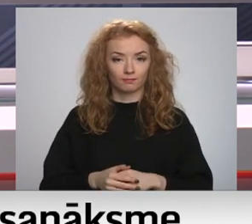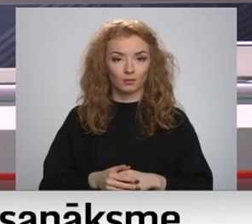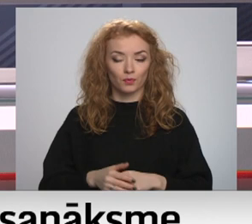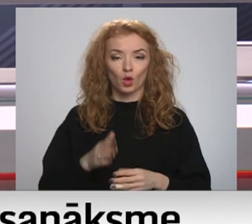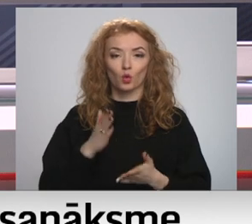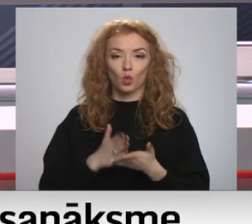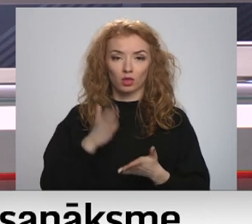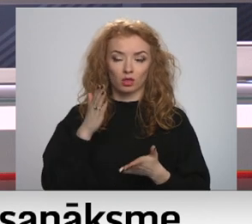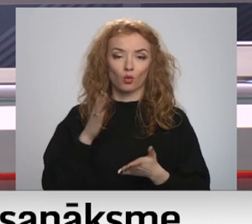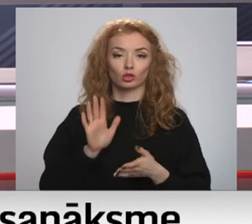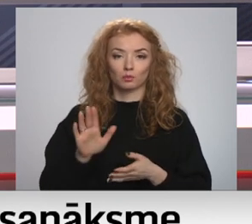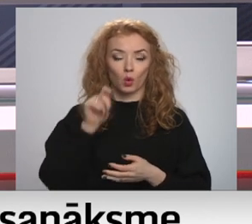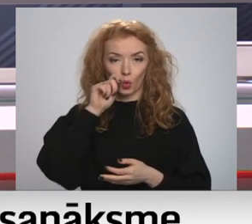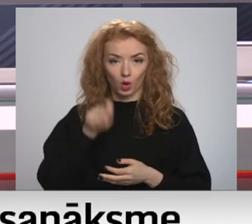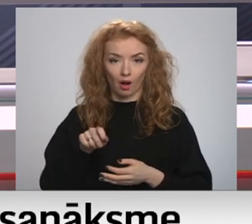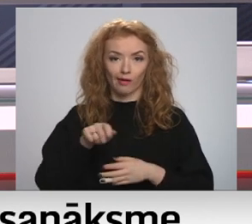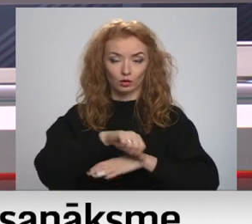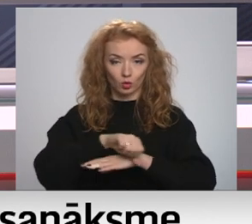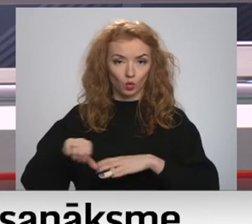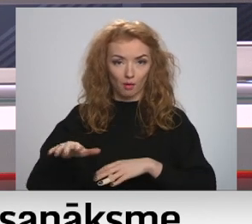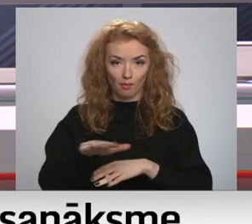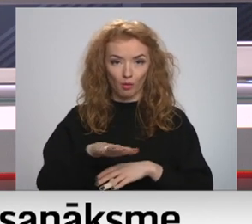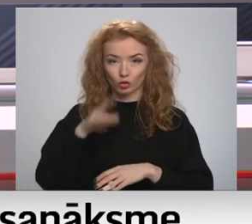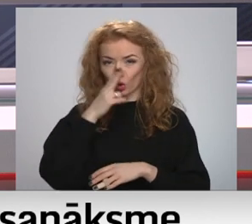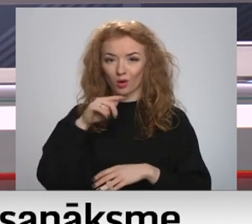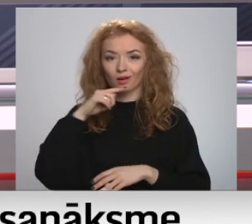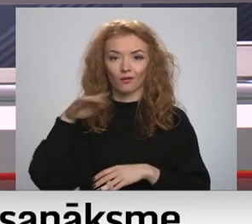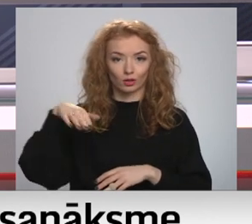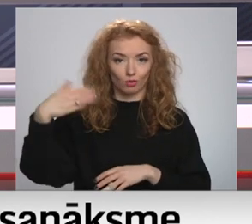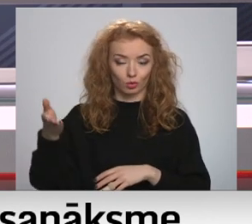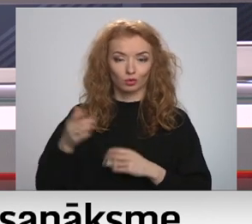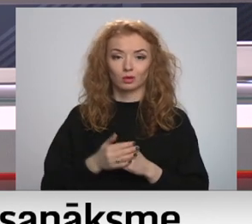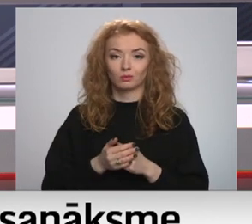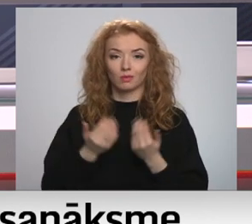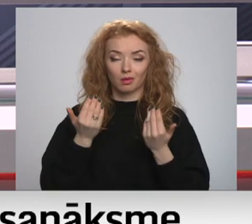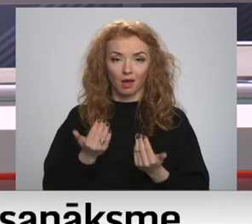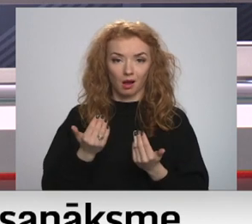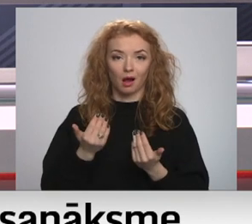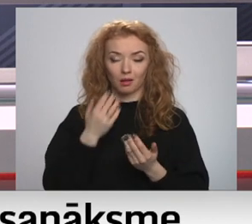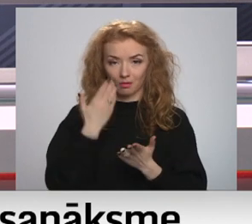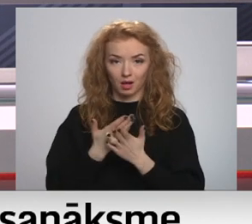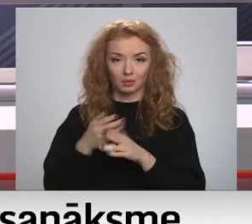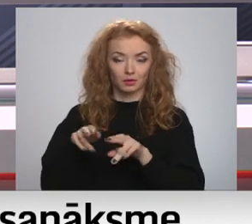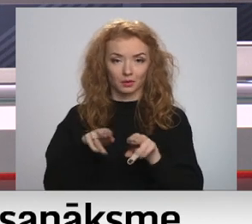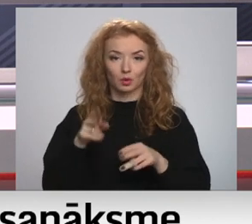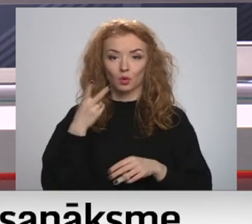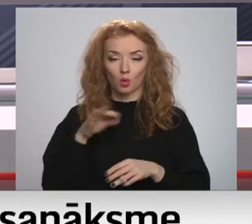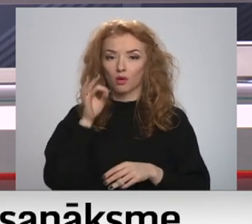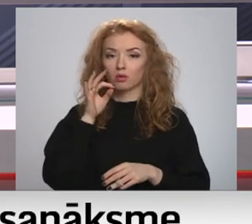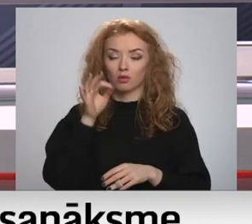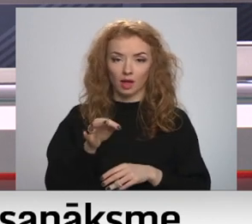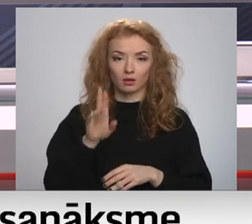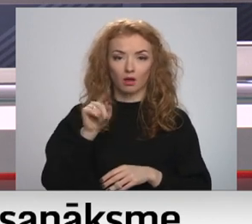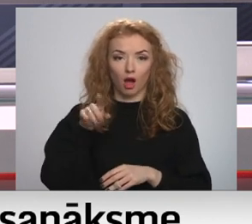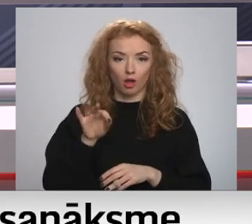notiekošais pie Ukrainas un pie Ukrainas robežām no Krievijas puses, un paklausīsimies, ko attiecībā uz Ukrainu un Gruziju teica